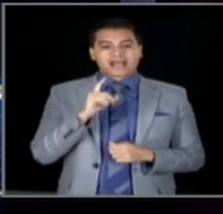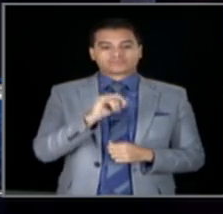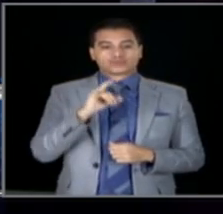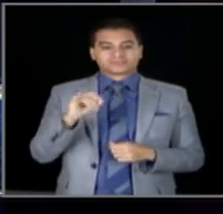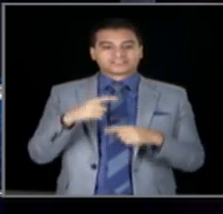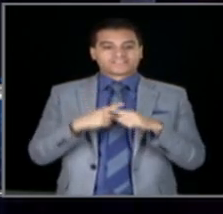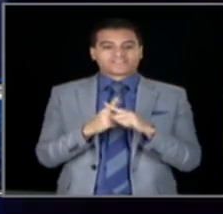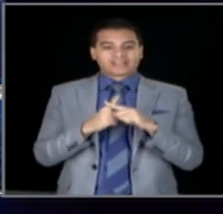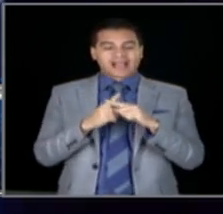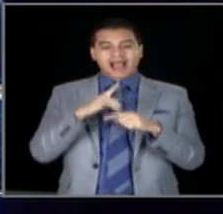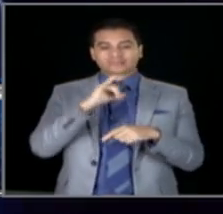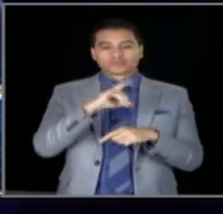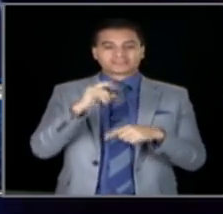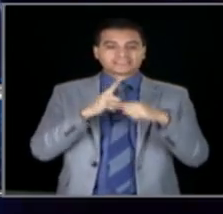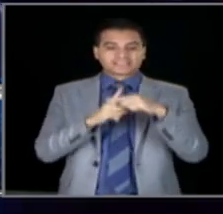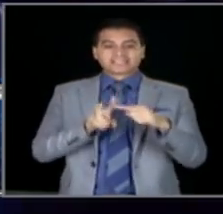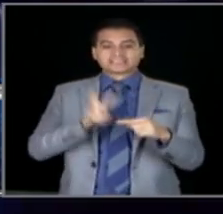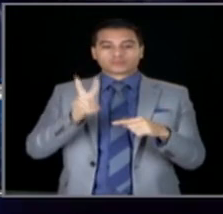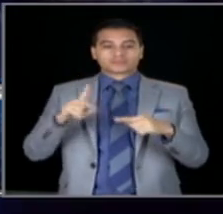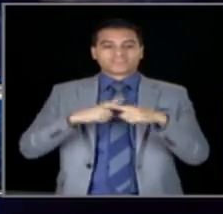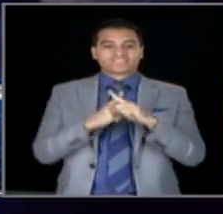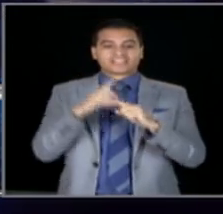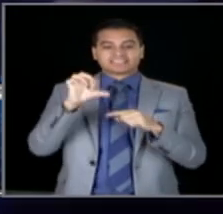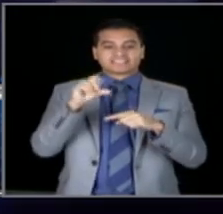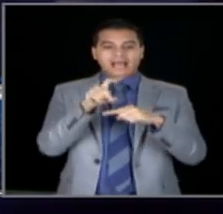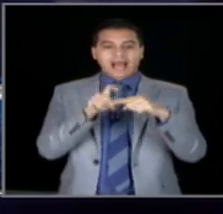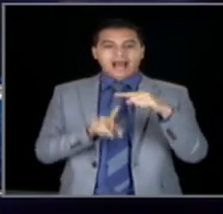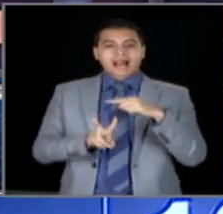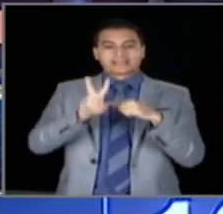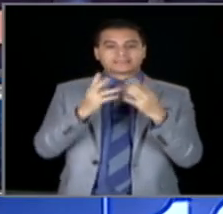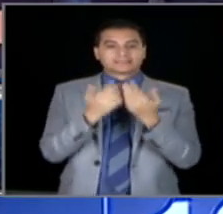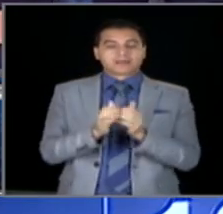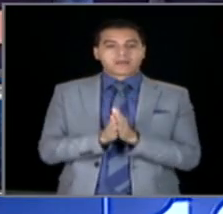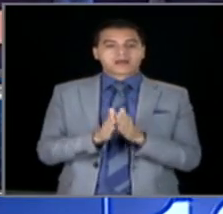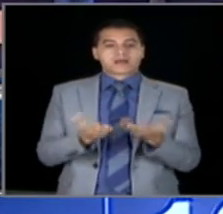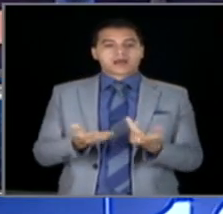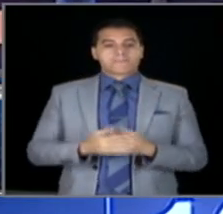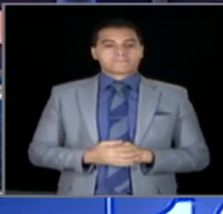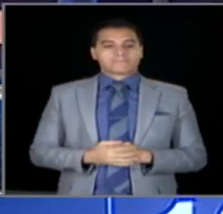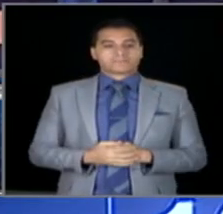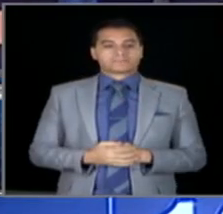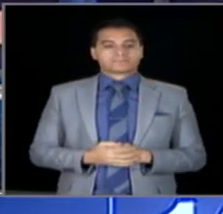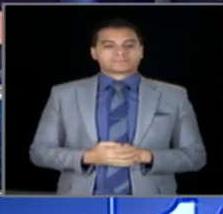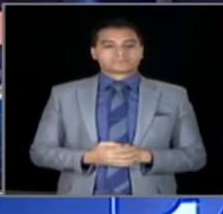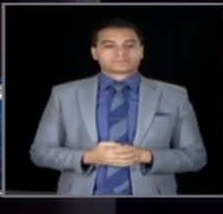55 زائد 77 في 9 على